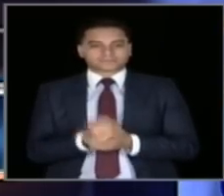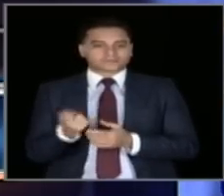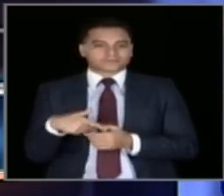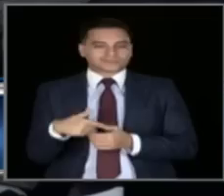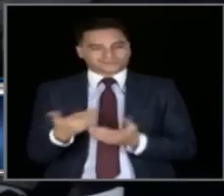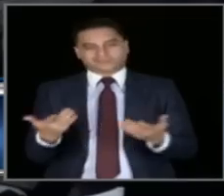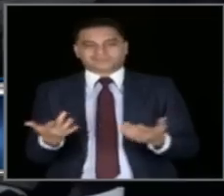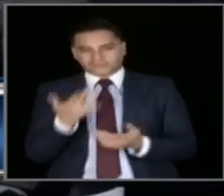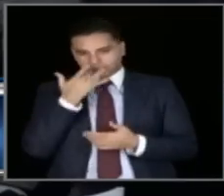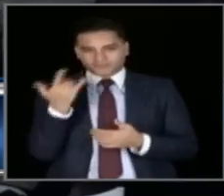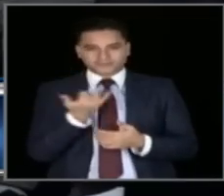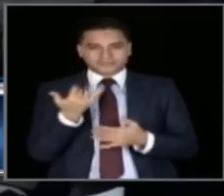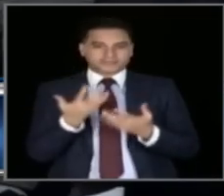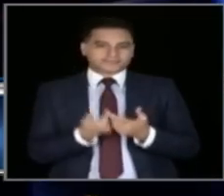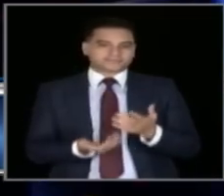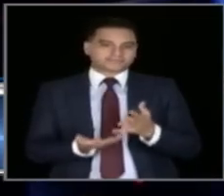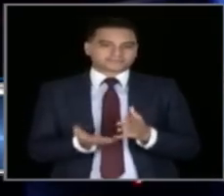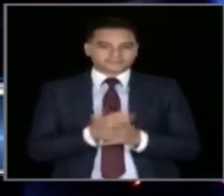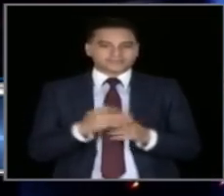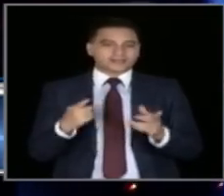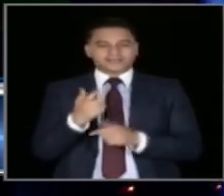65. الهدف الثالث.